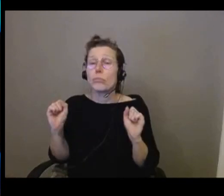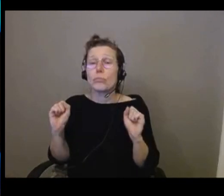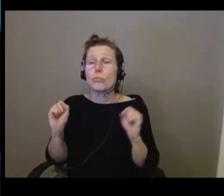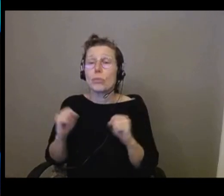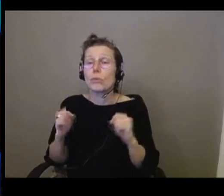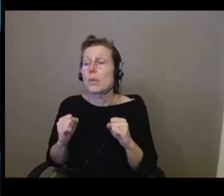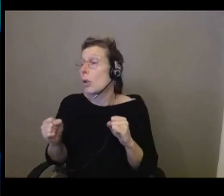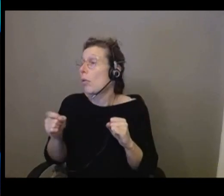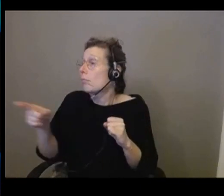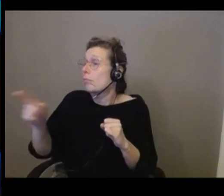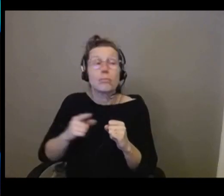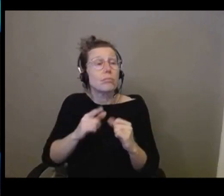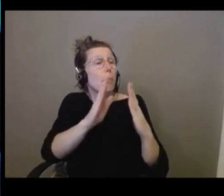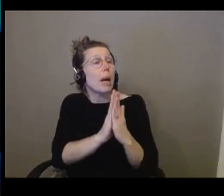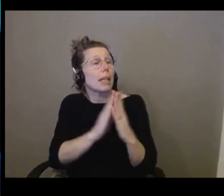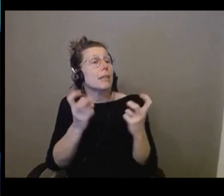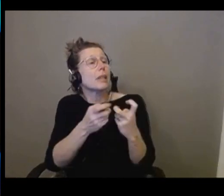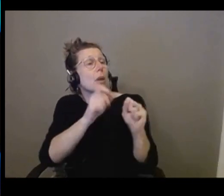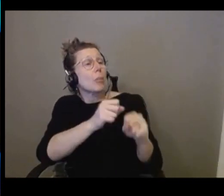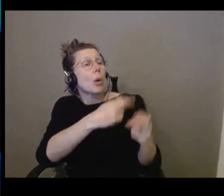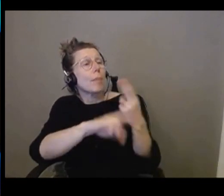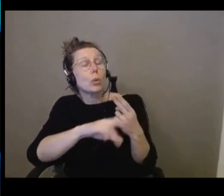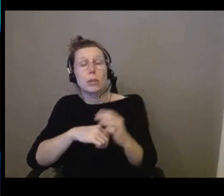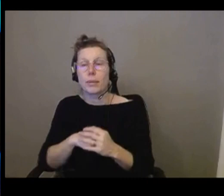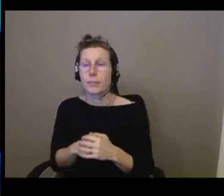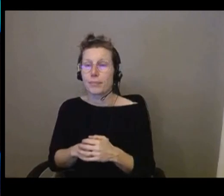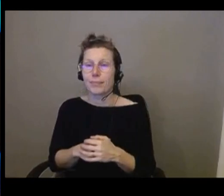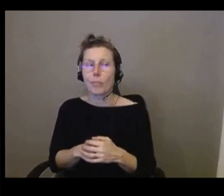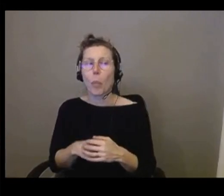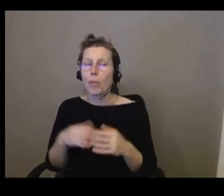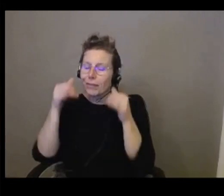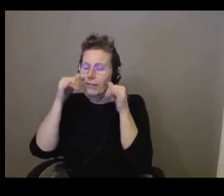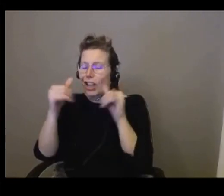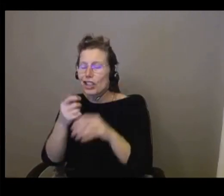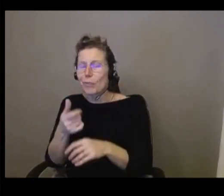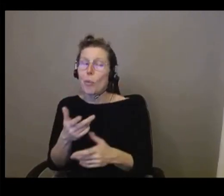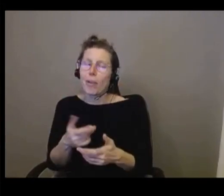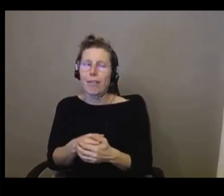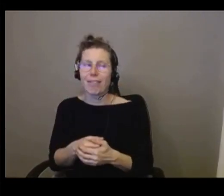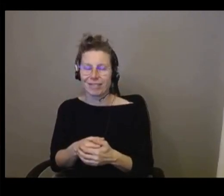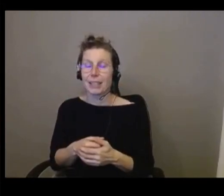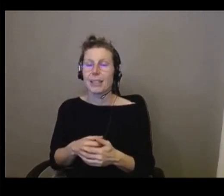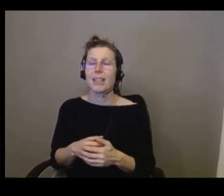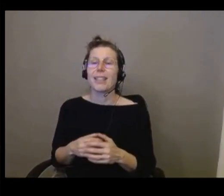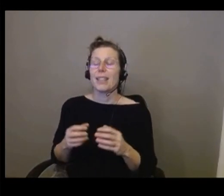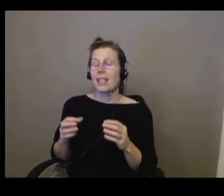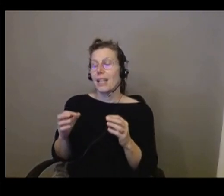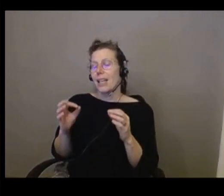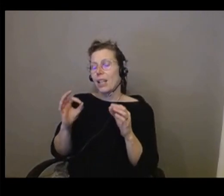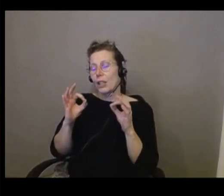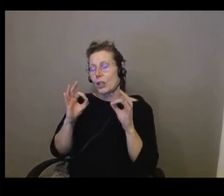Marie, par exemple. Je suis un peu vache, là, mais... Non. Effectivement, la question de la